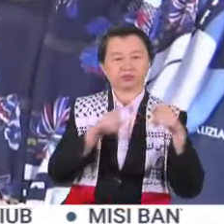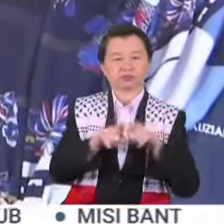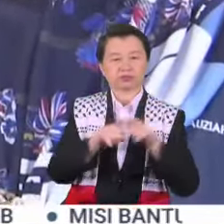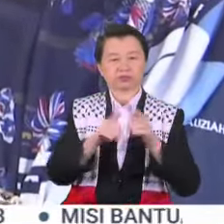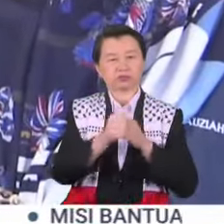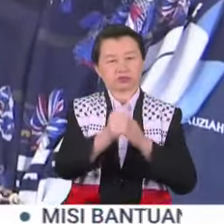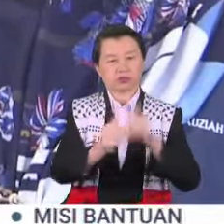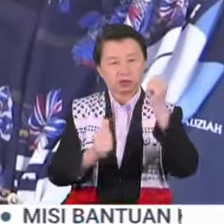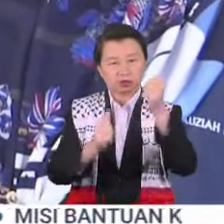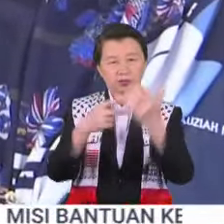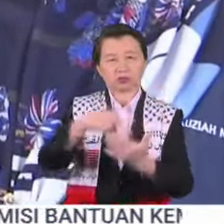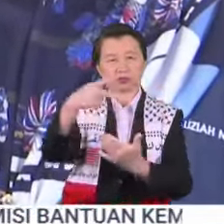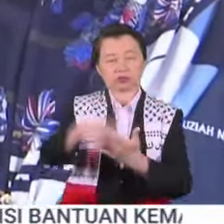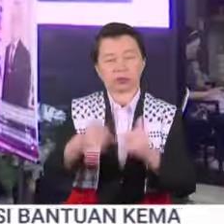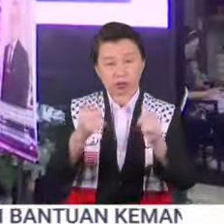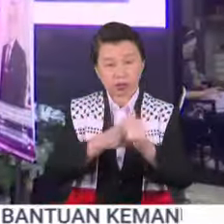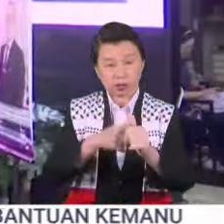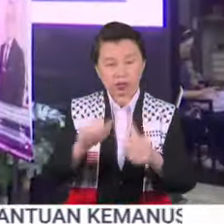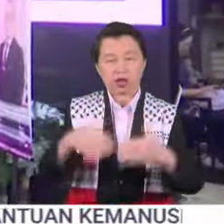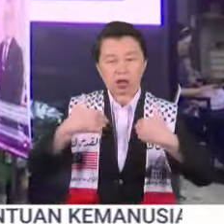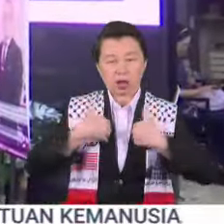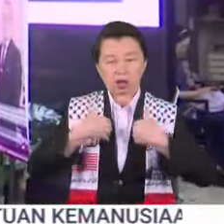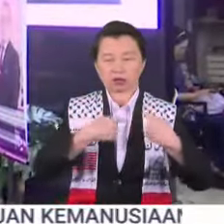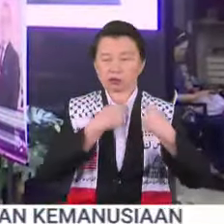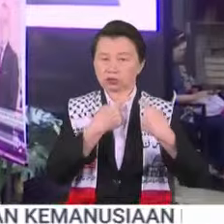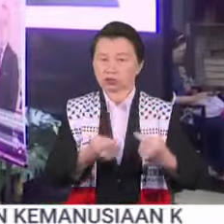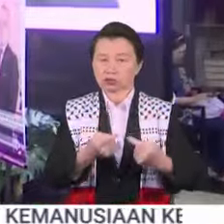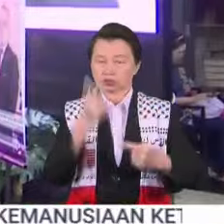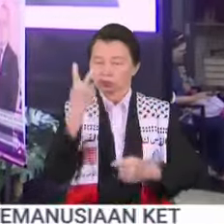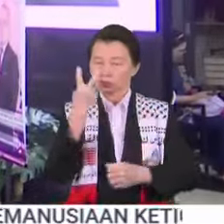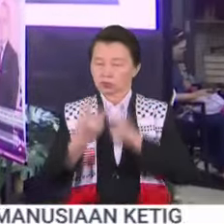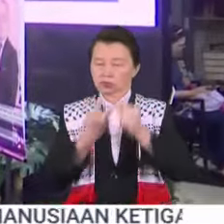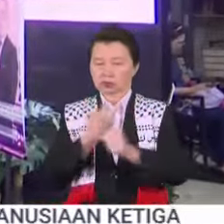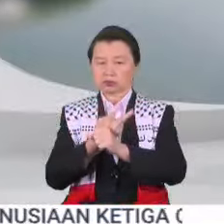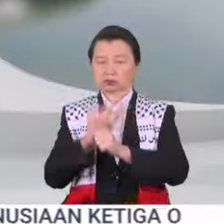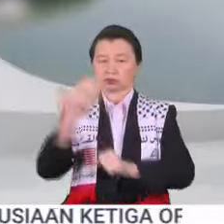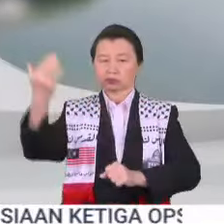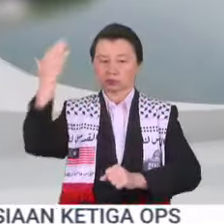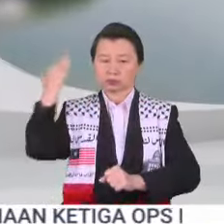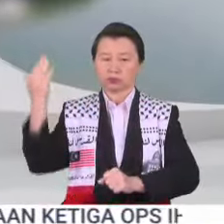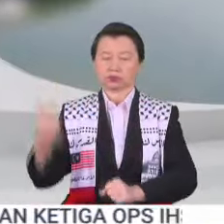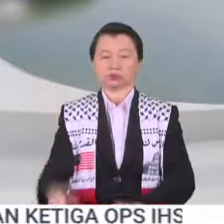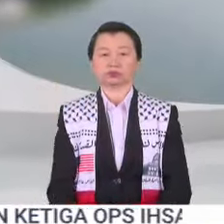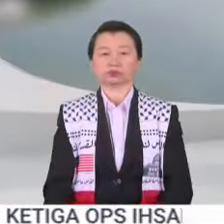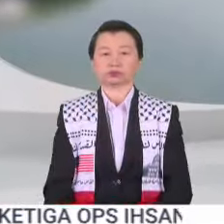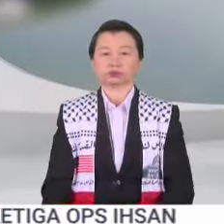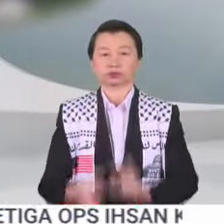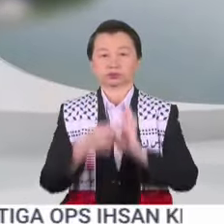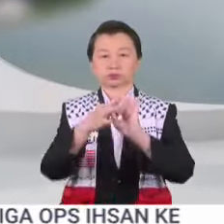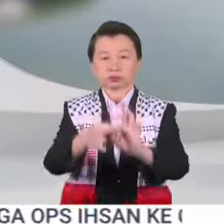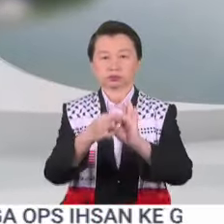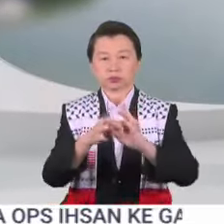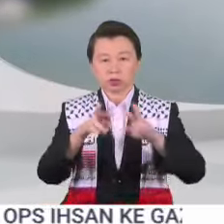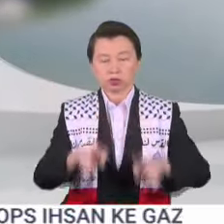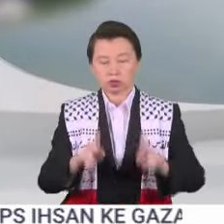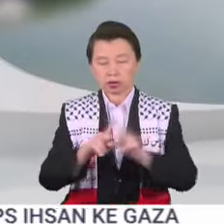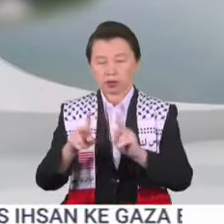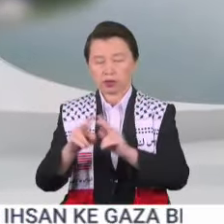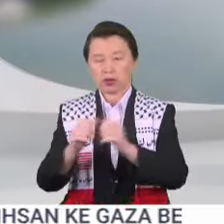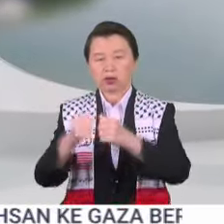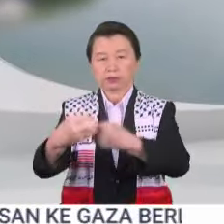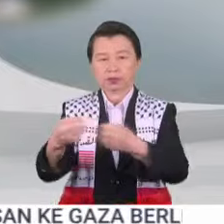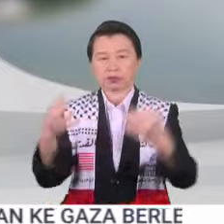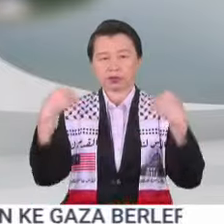sebagai perintis program tersebut yang diadakan sejak 2 tahun lalu. Kerjasama penduduk kampung dengan